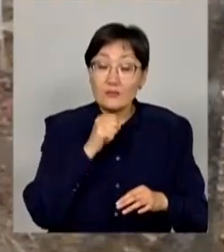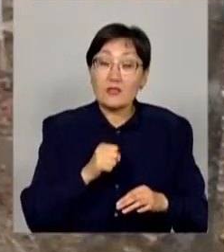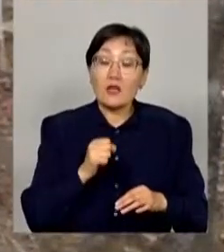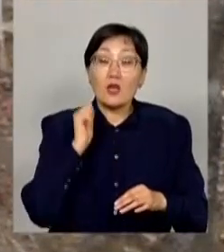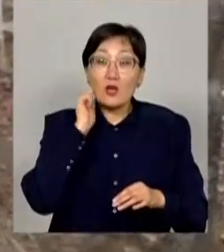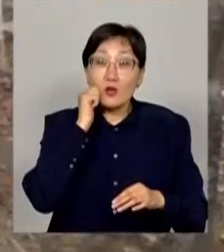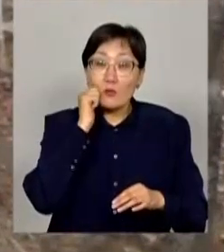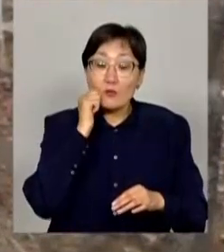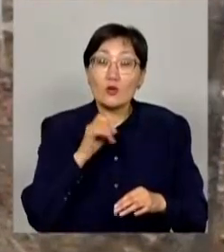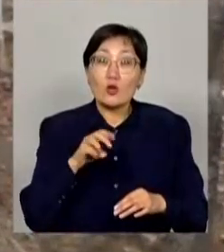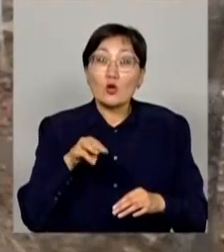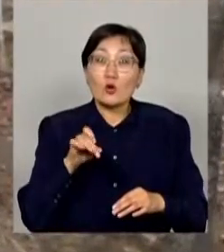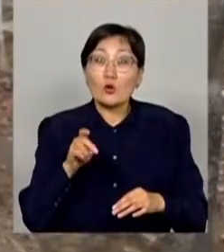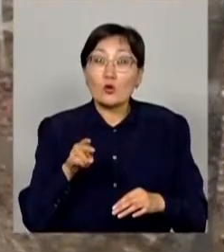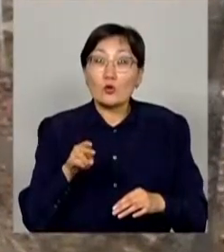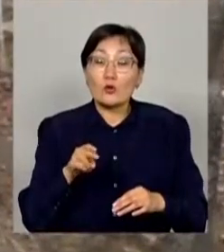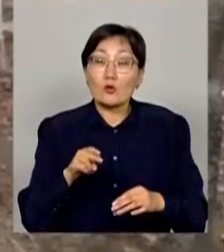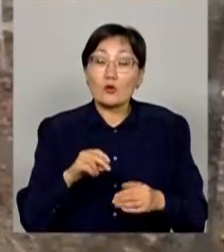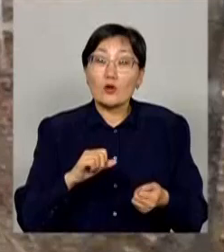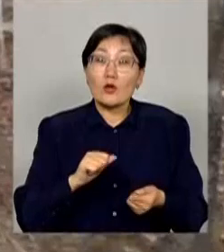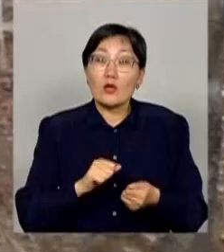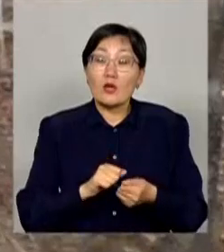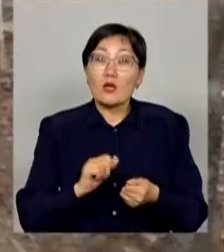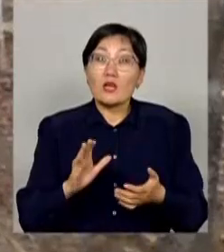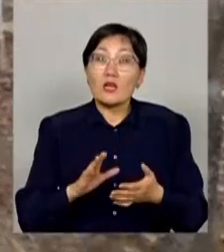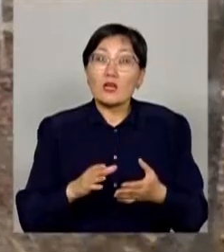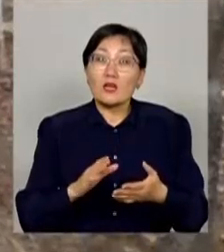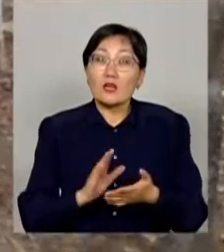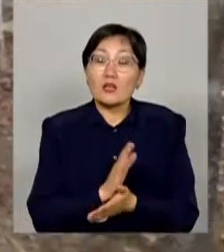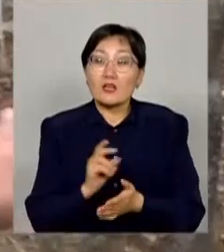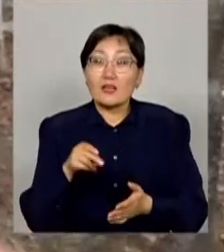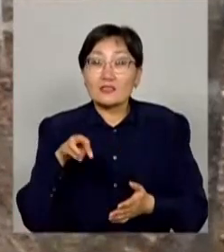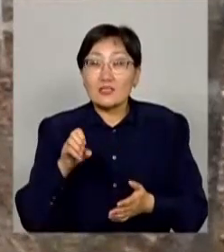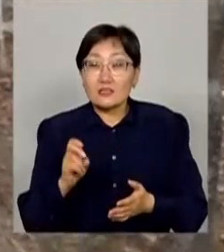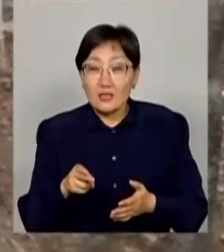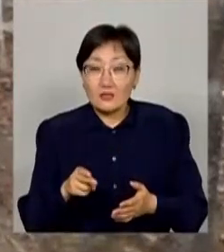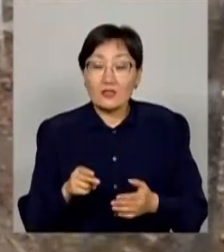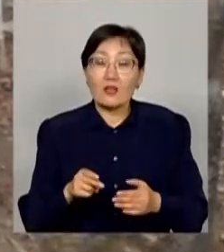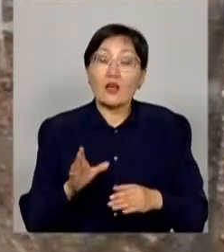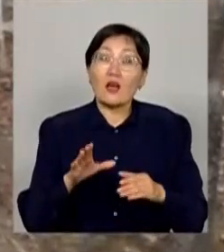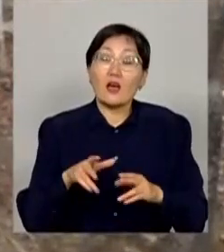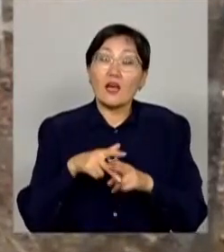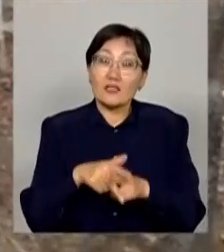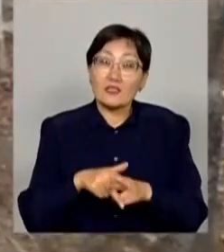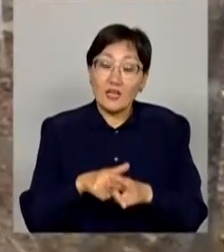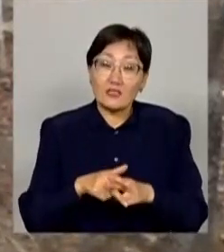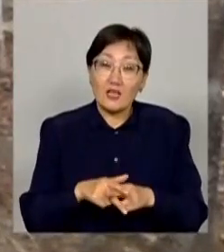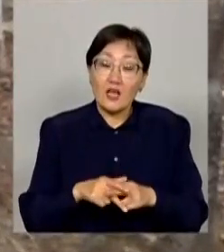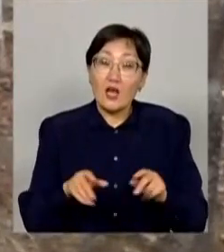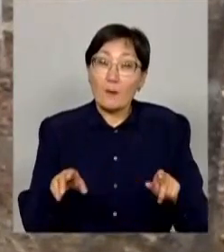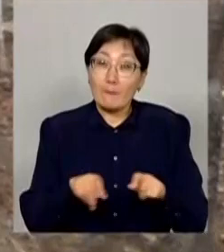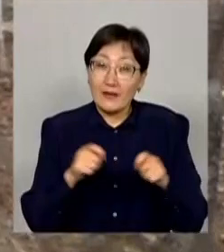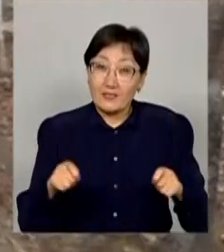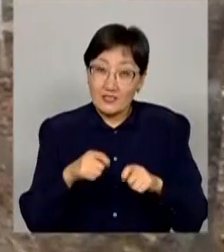апаларымыз құртмай іліп қойған екен, мына қатықтарын іле салады, ана аттарын байлай салған, бұл тасқа жаңағы жерде шығандай дейді